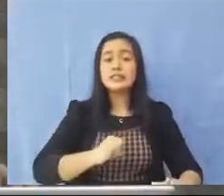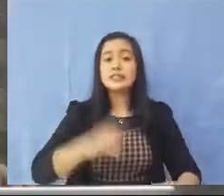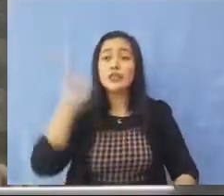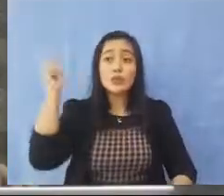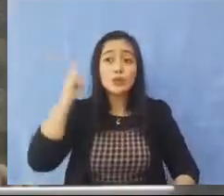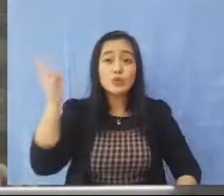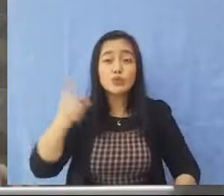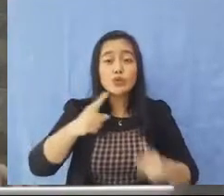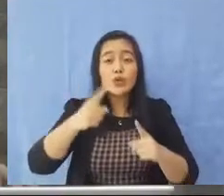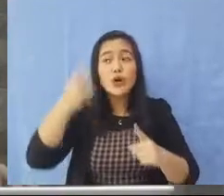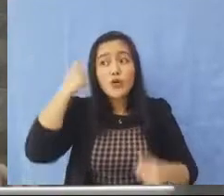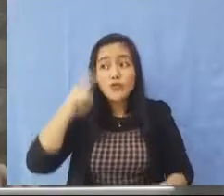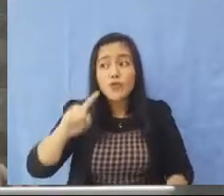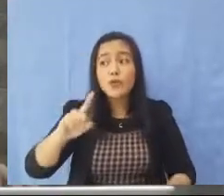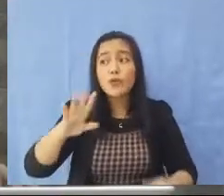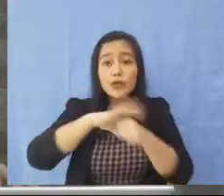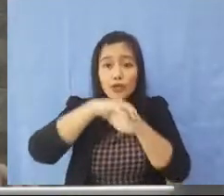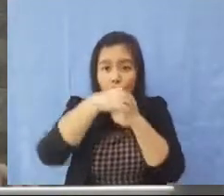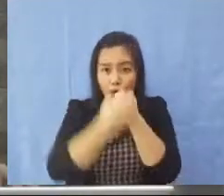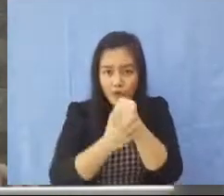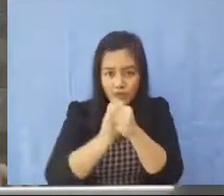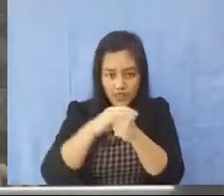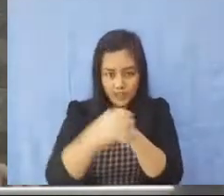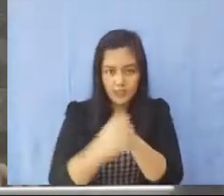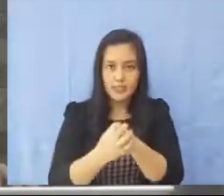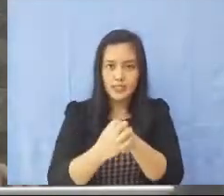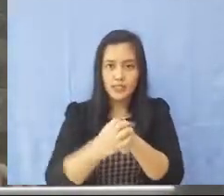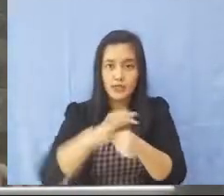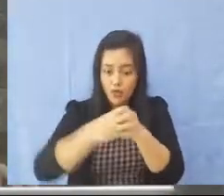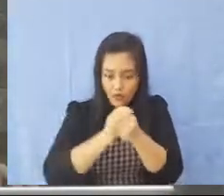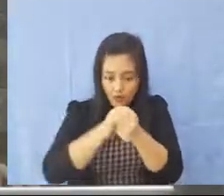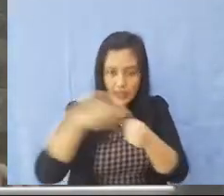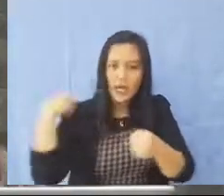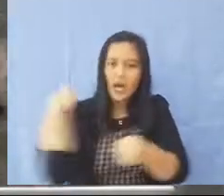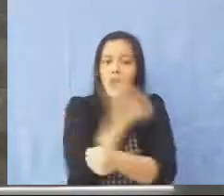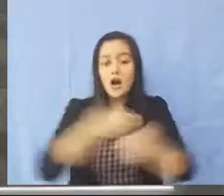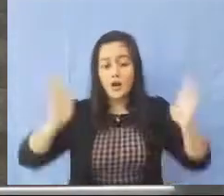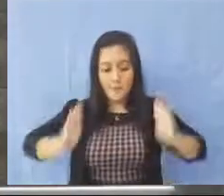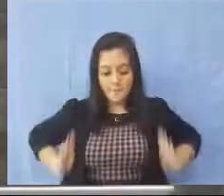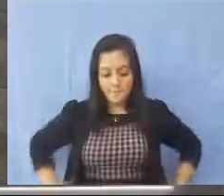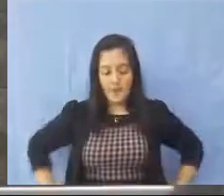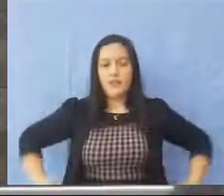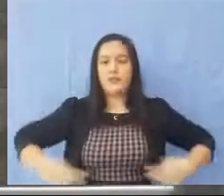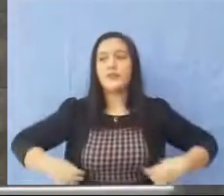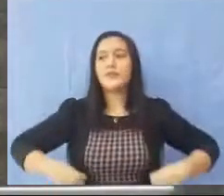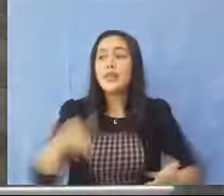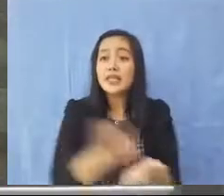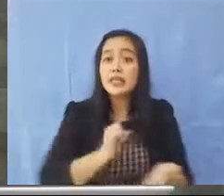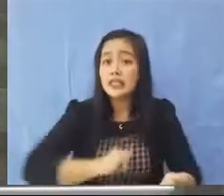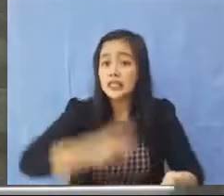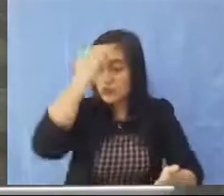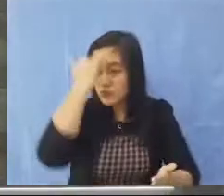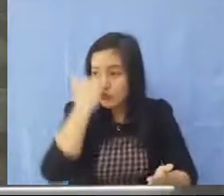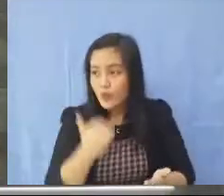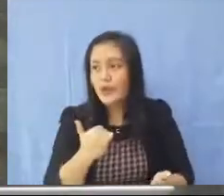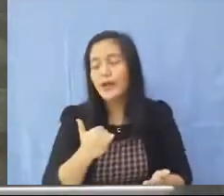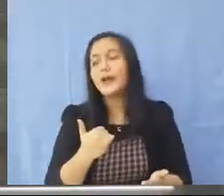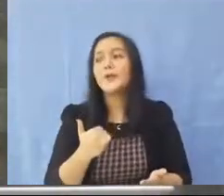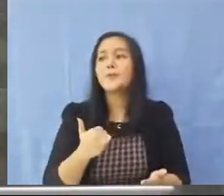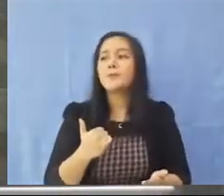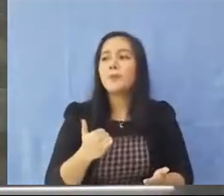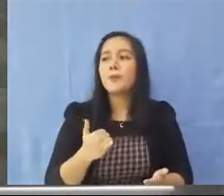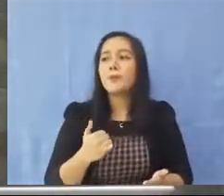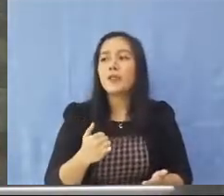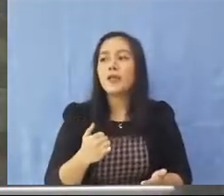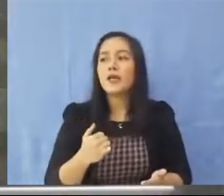see, alam natin na yan lahat ang gamit niyan. Pero kaya nga, sa simula pa lang, anong foundation natin yan? Na ganyan ang purpose niyan.